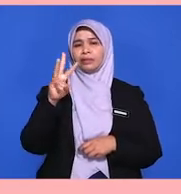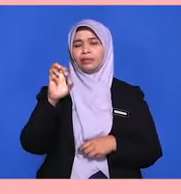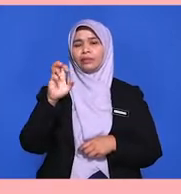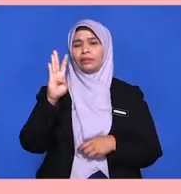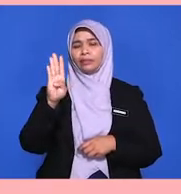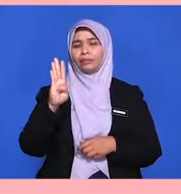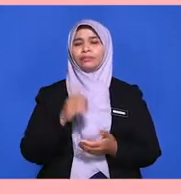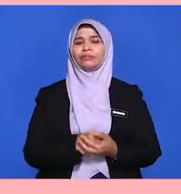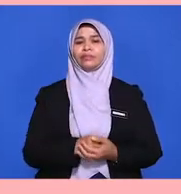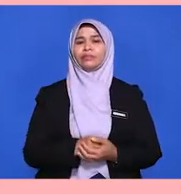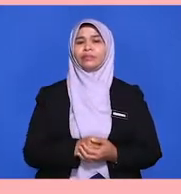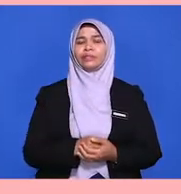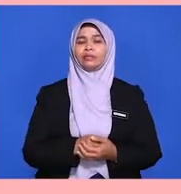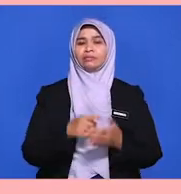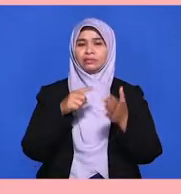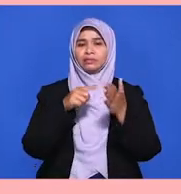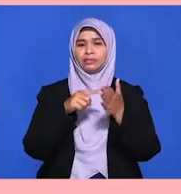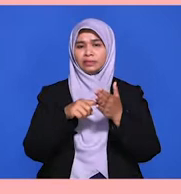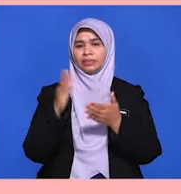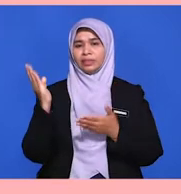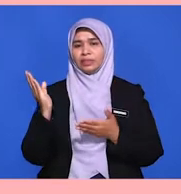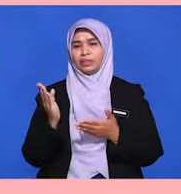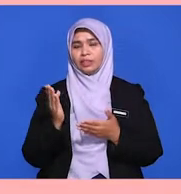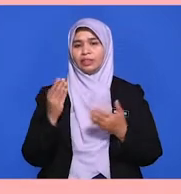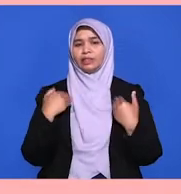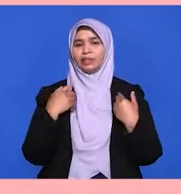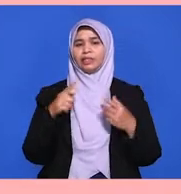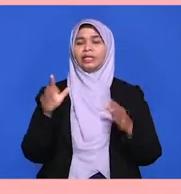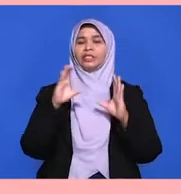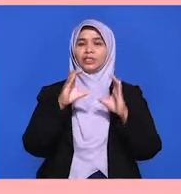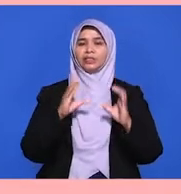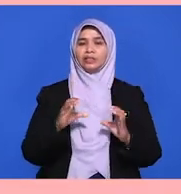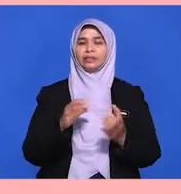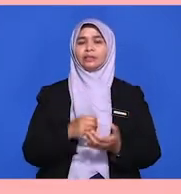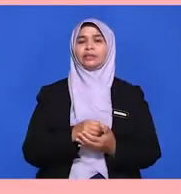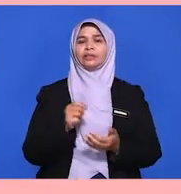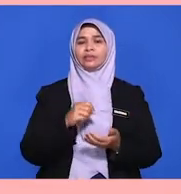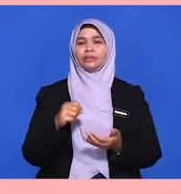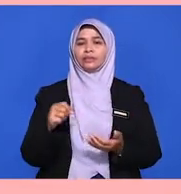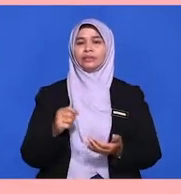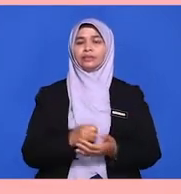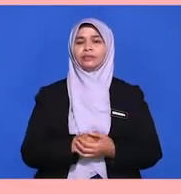Inilah format penulisan jika kita menggunakan bahan rujukan berbentuk laman web.